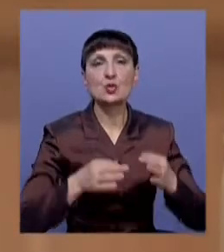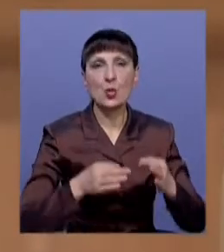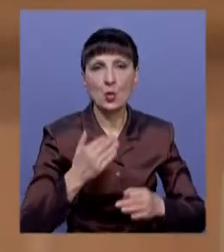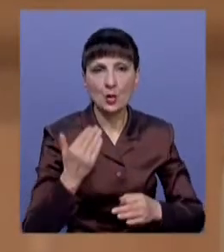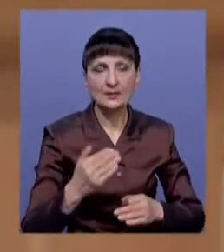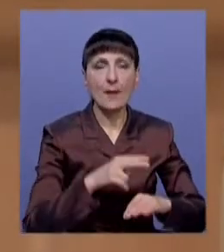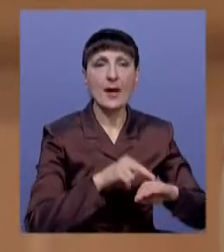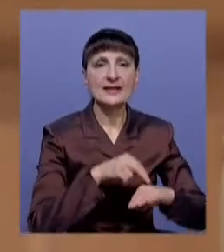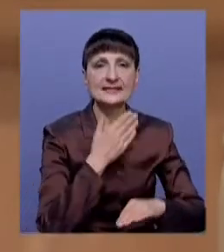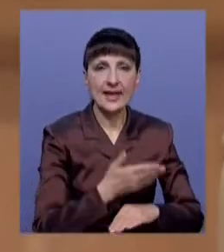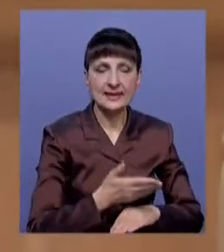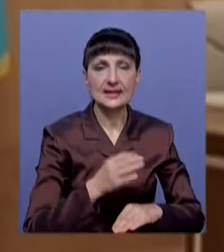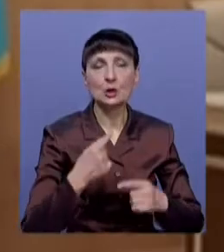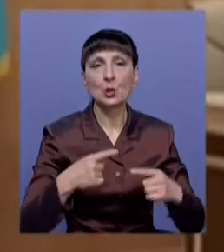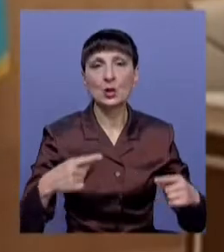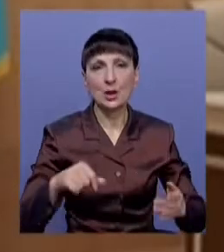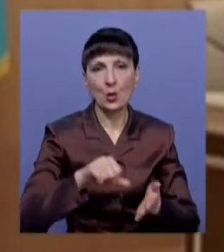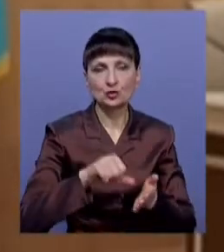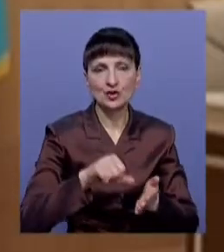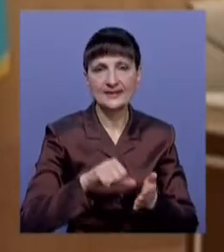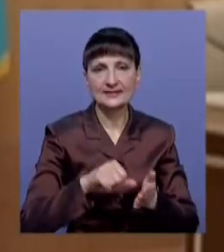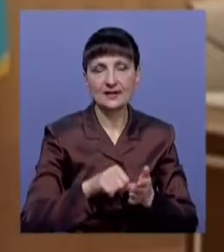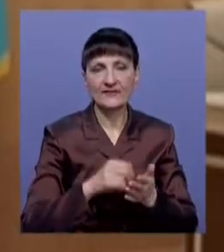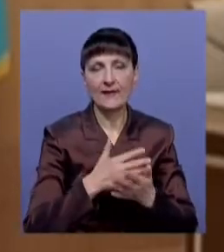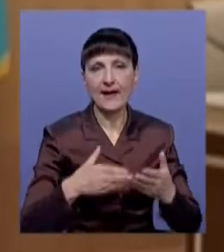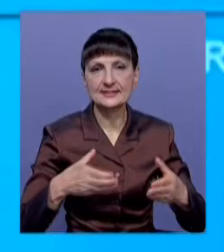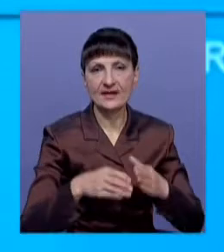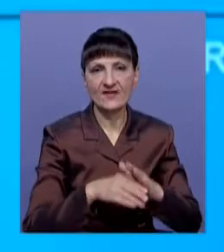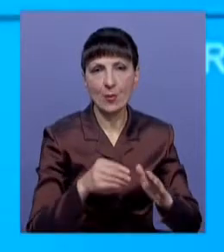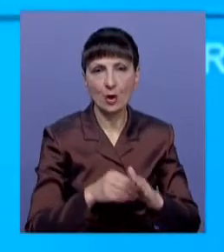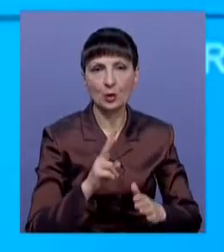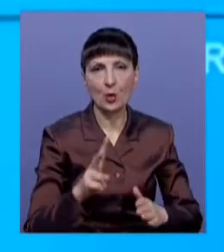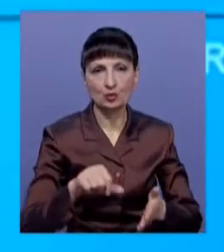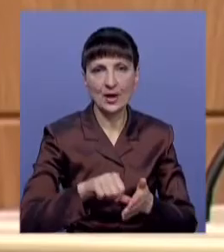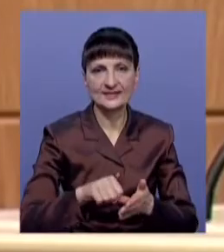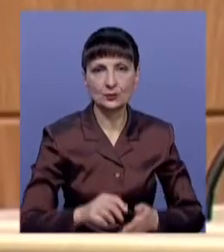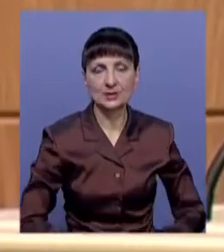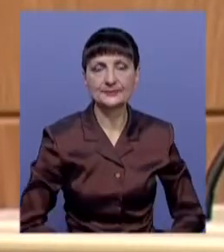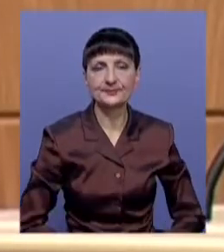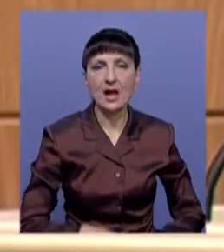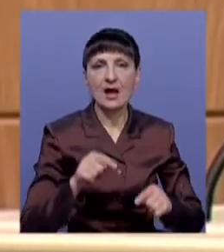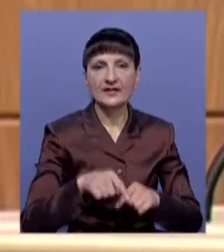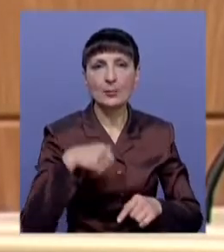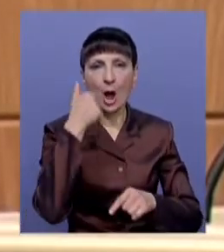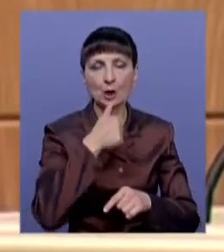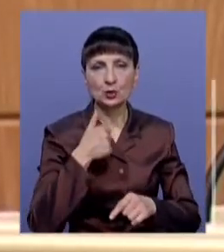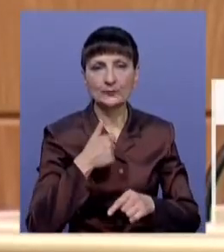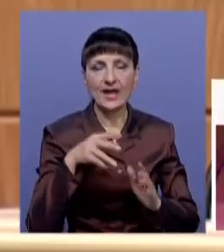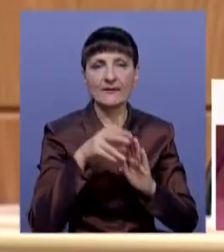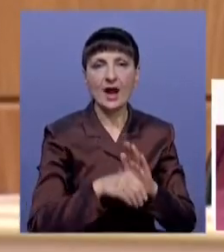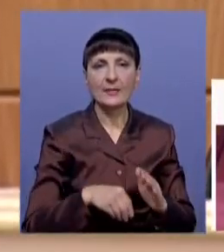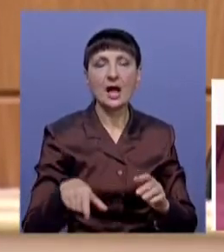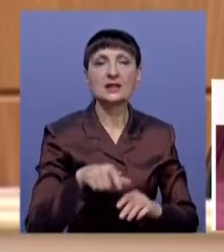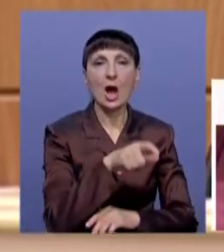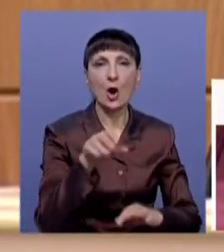системы, правоохранительных органов и других участников электорального процесса. В текущем году в рамках